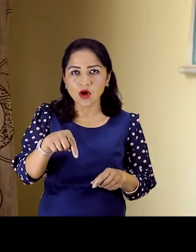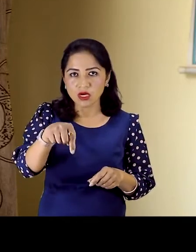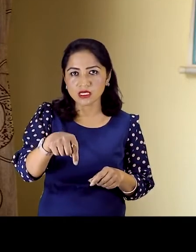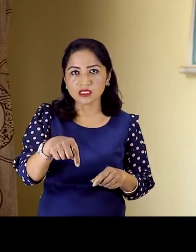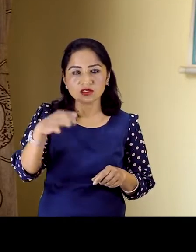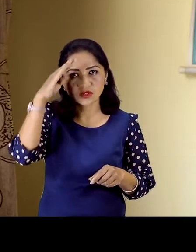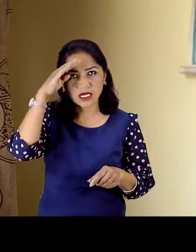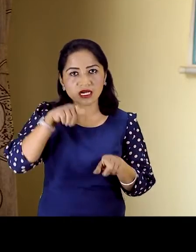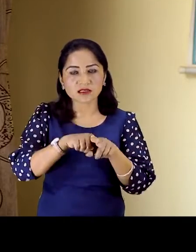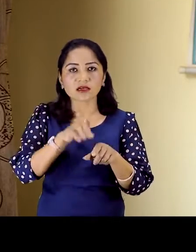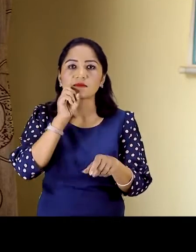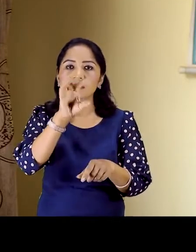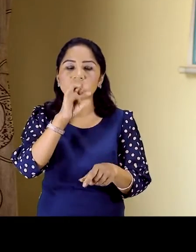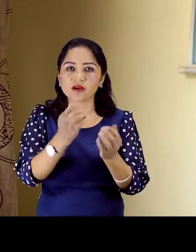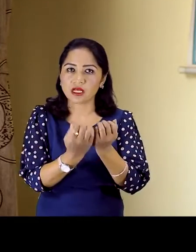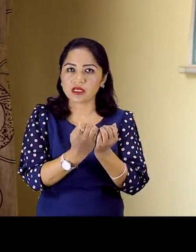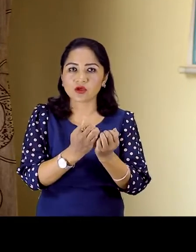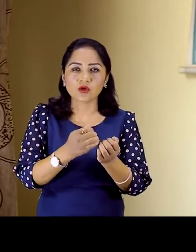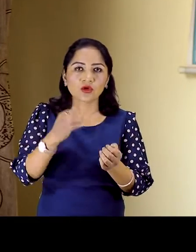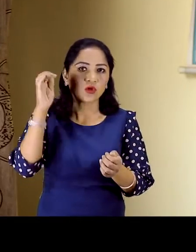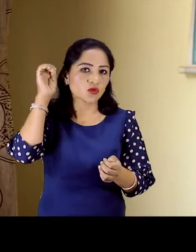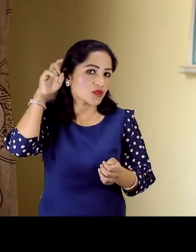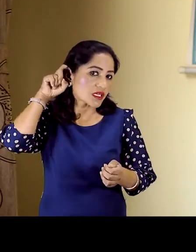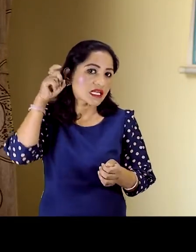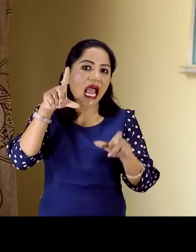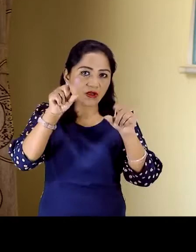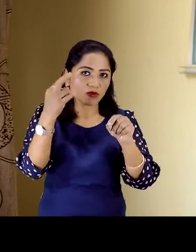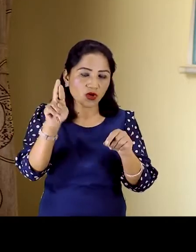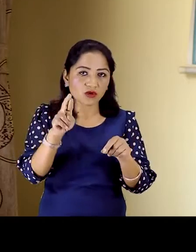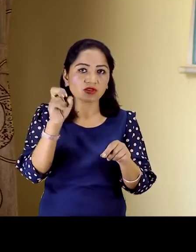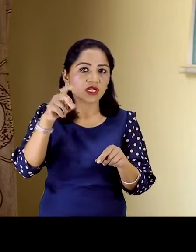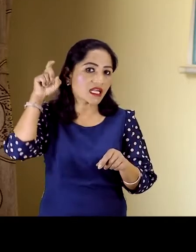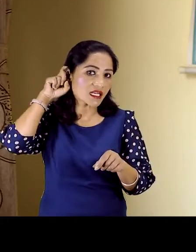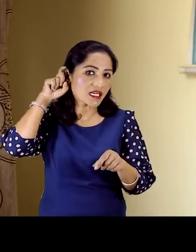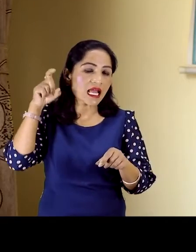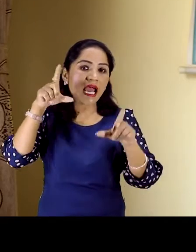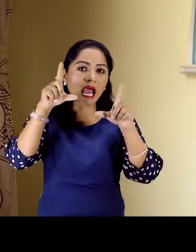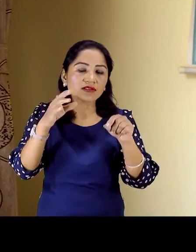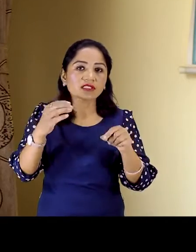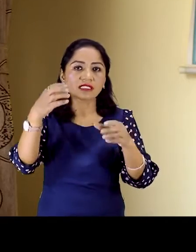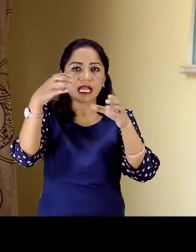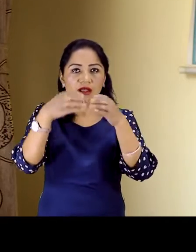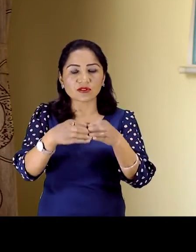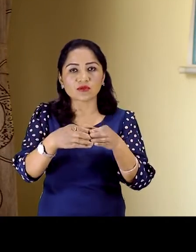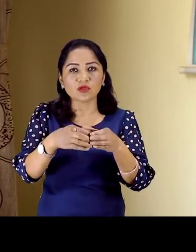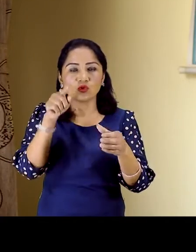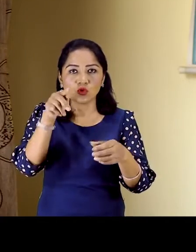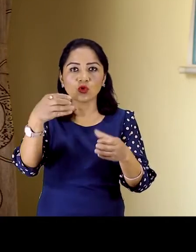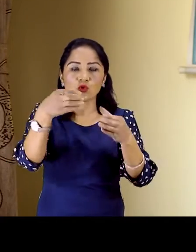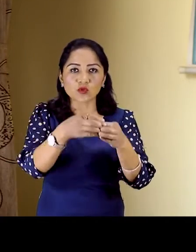अधरी चाहें ही आपगाई तक्याक करने अधर्पी